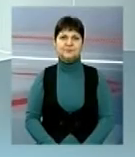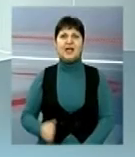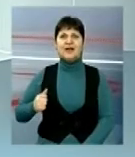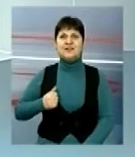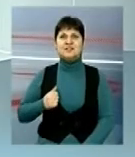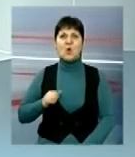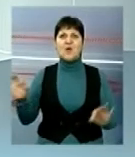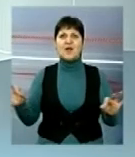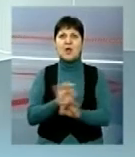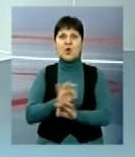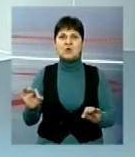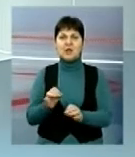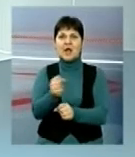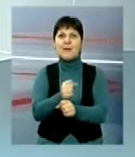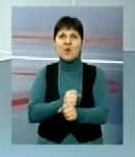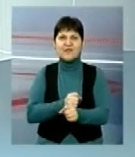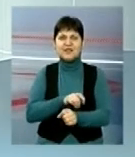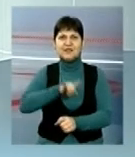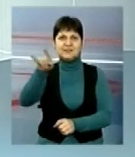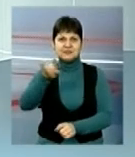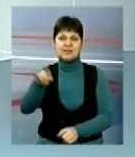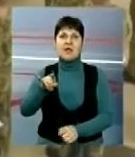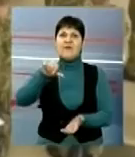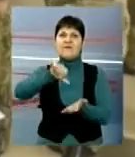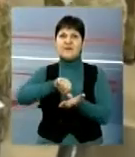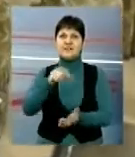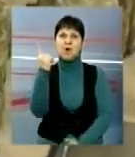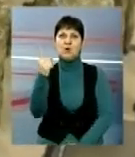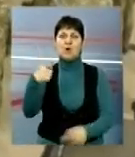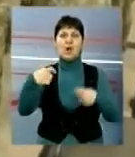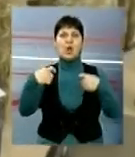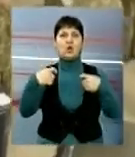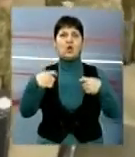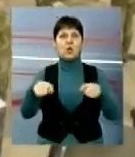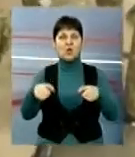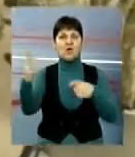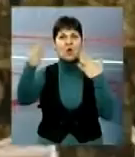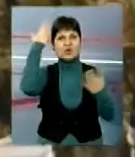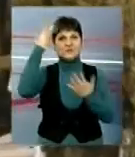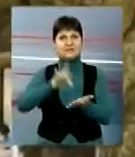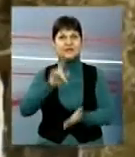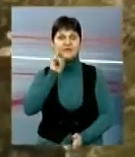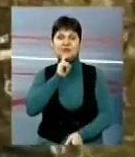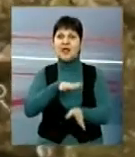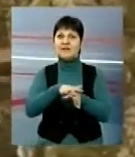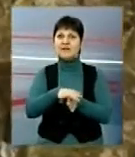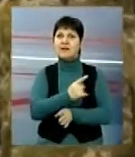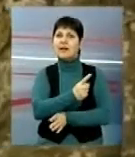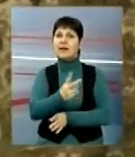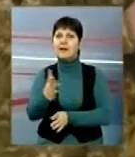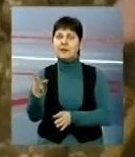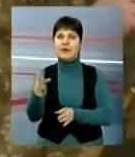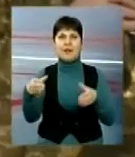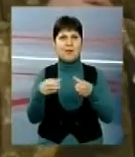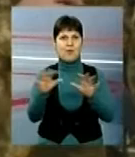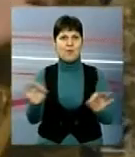Військовий оркестр повітряних сил Збройних сил України виступив в одному з торгово-розважальних центрів Вінниці. Він виконав кілька музичних